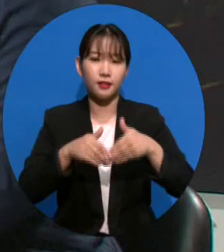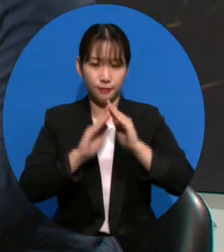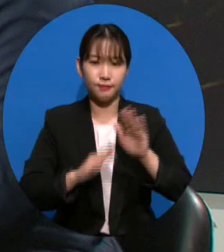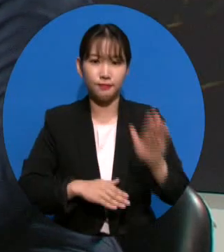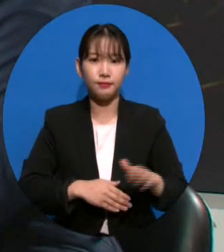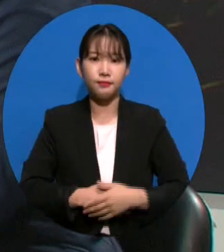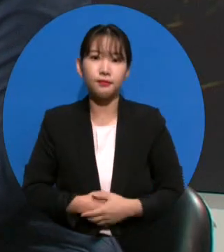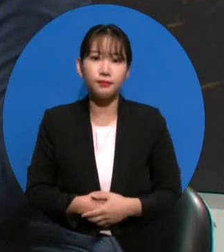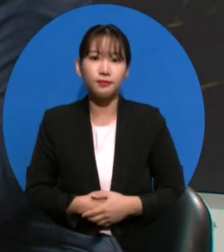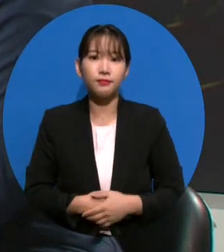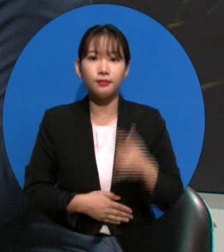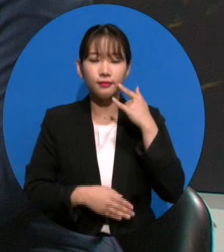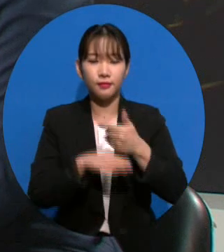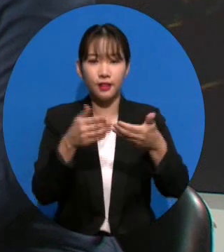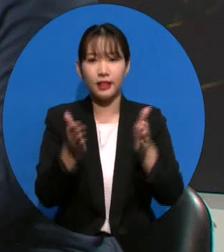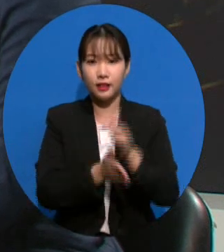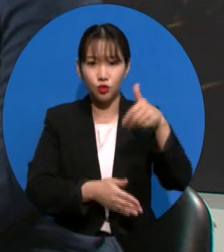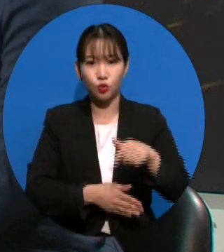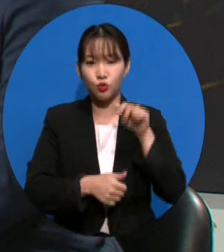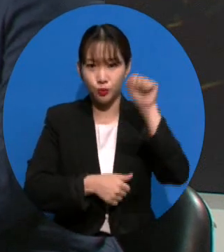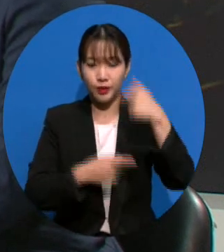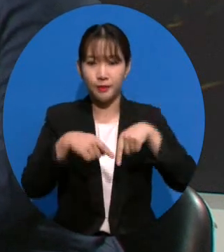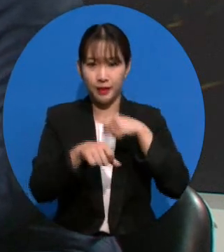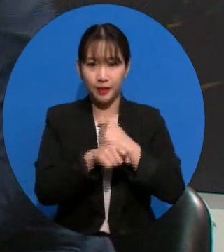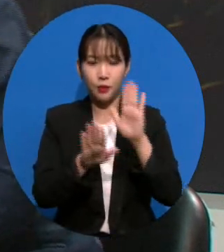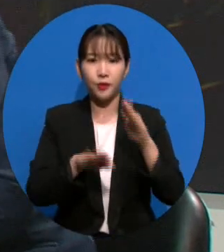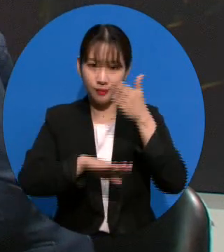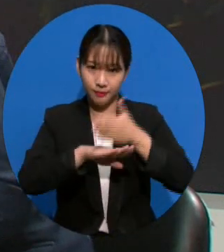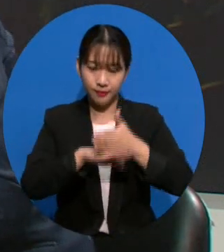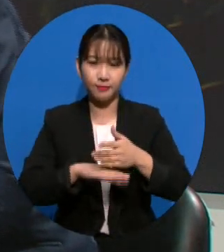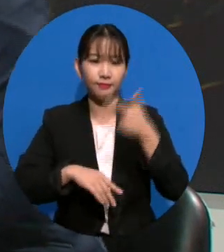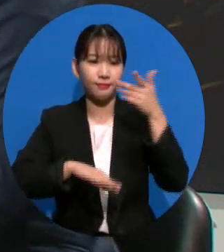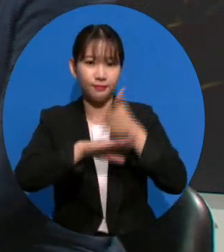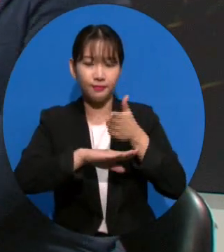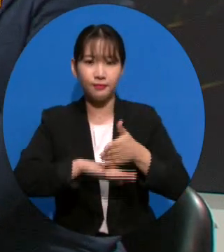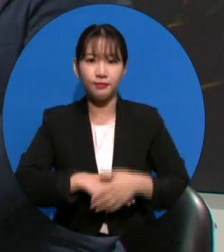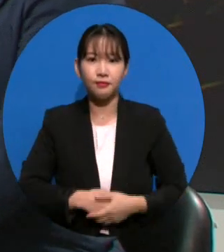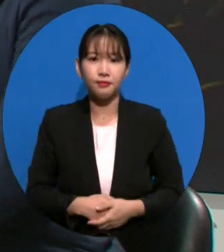하겠습니다. 네, 민주당 추미애 후보와 함께했습니다. 오늘 말씀 고맙습니다. 네, 감사합니다.